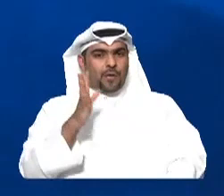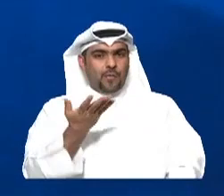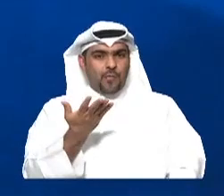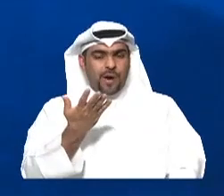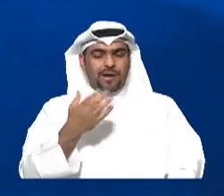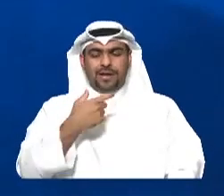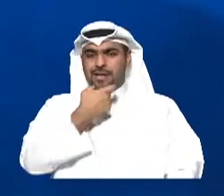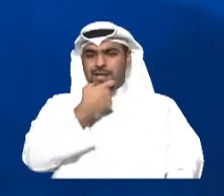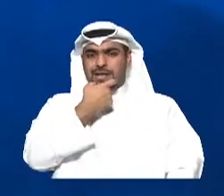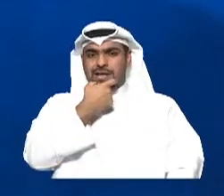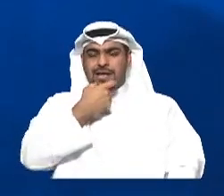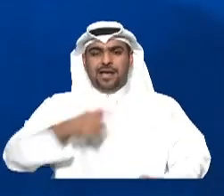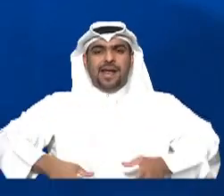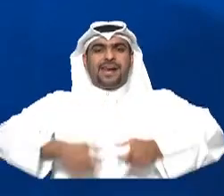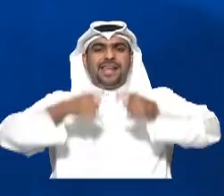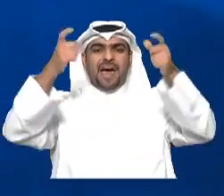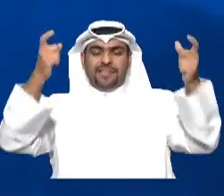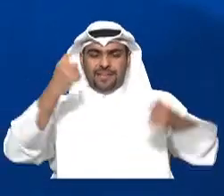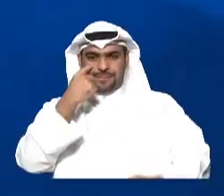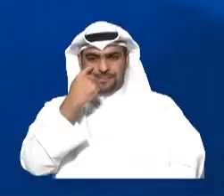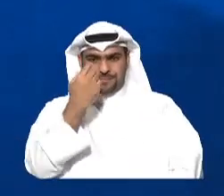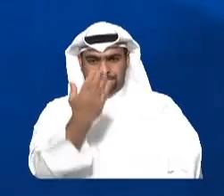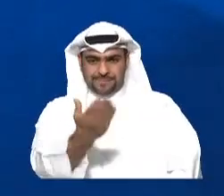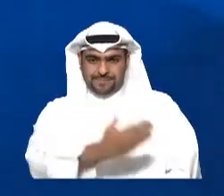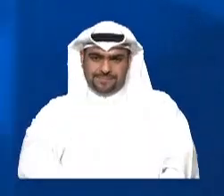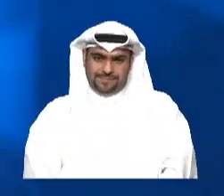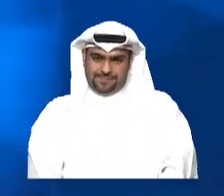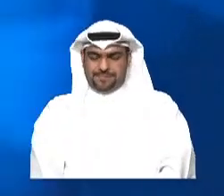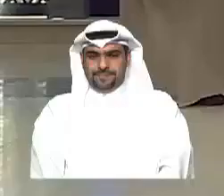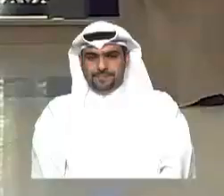الرياض. المزيد من التفاصيل في سياق هذا التقرير.